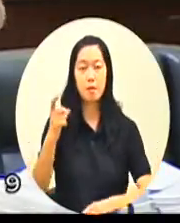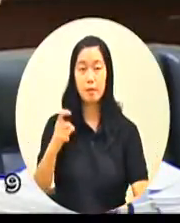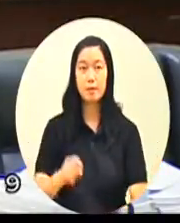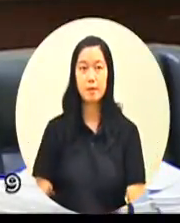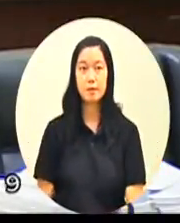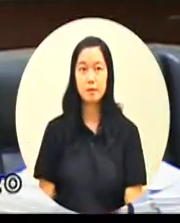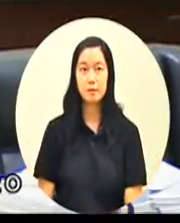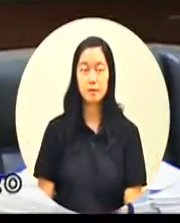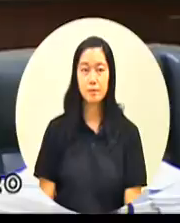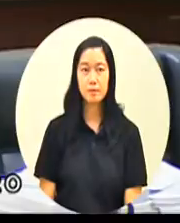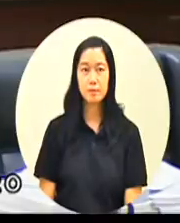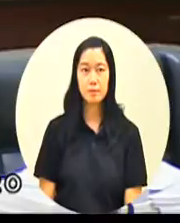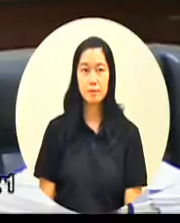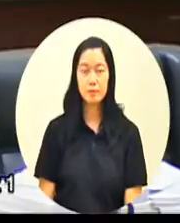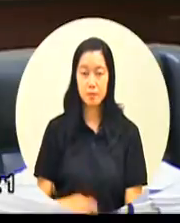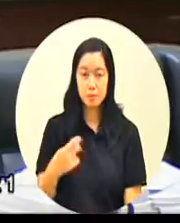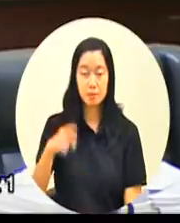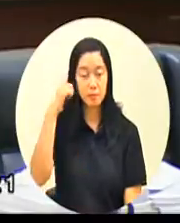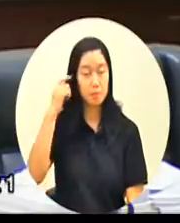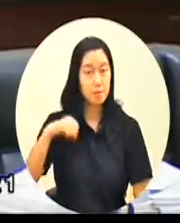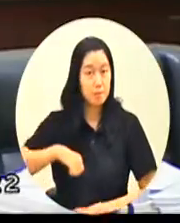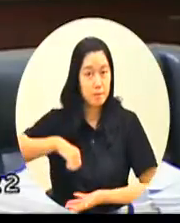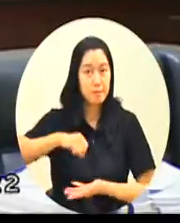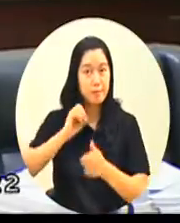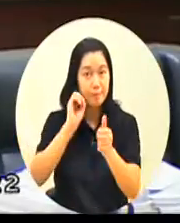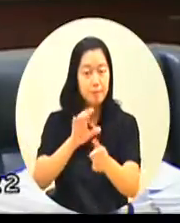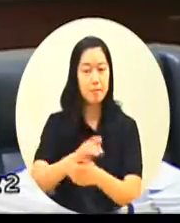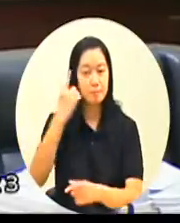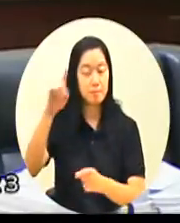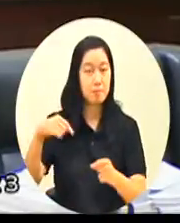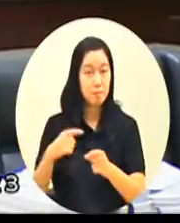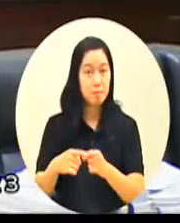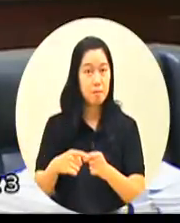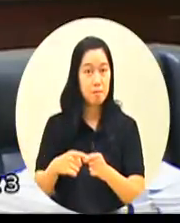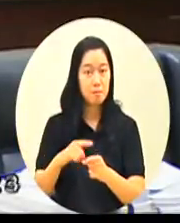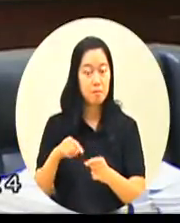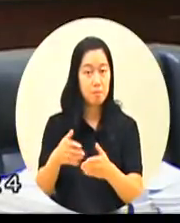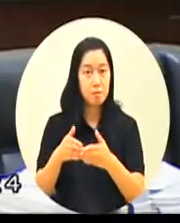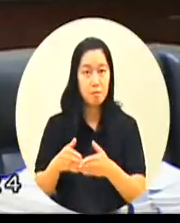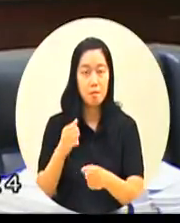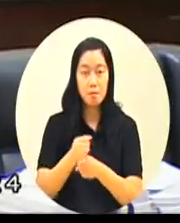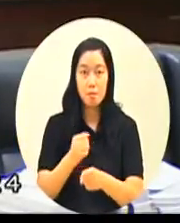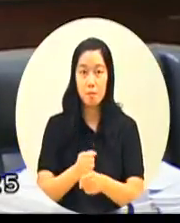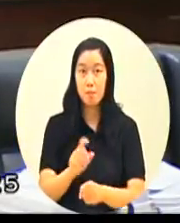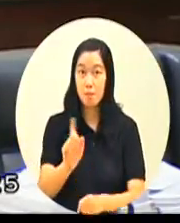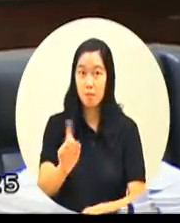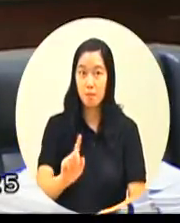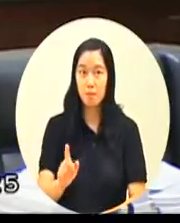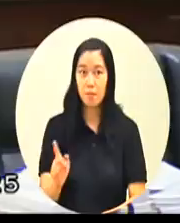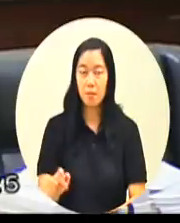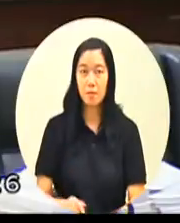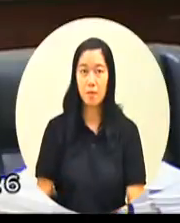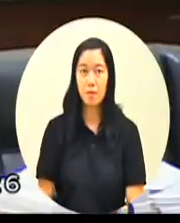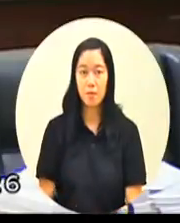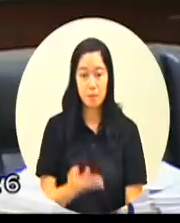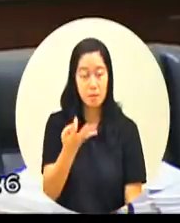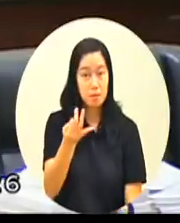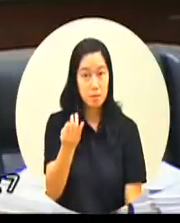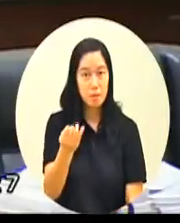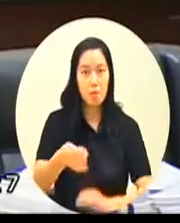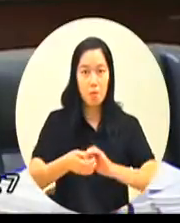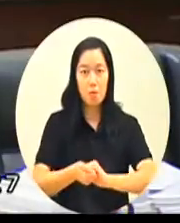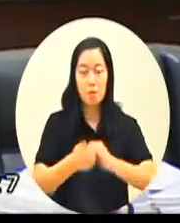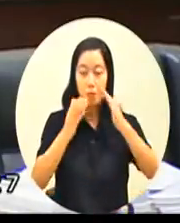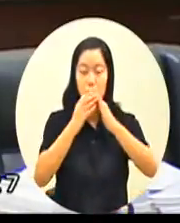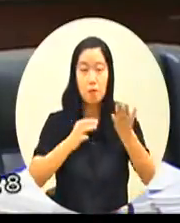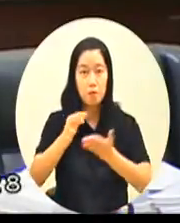里也要跟局长建议是说，明年应该是做这样的一个定价嘛，这是房屋税